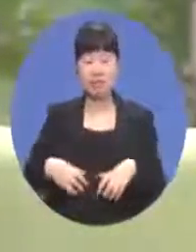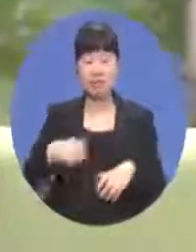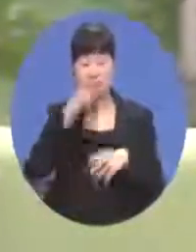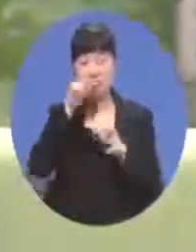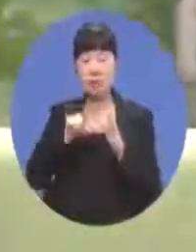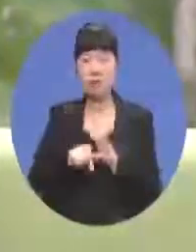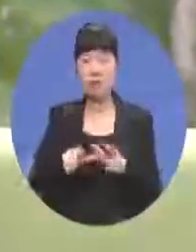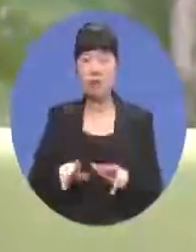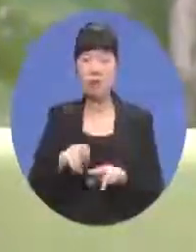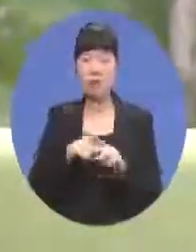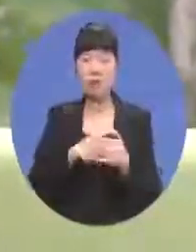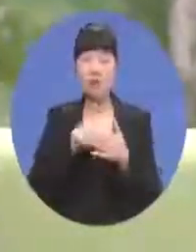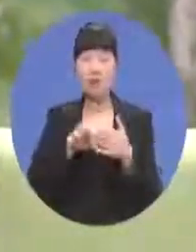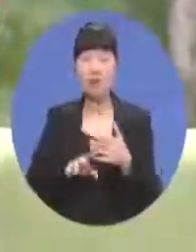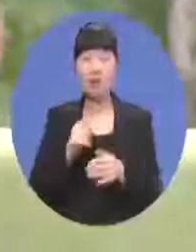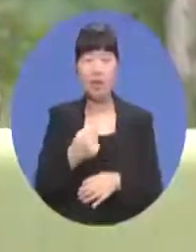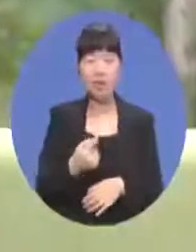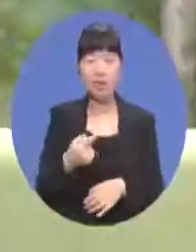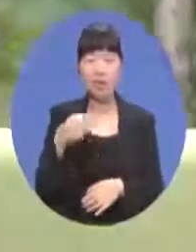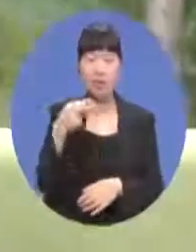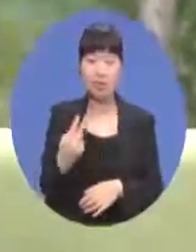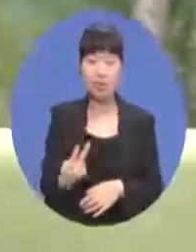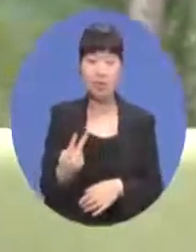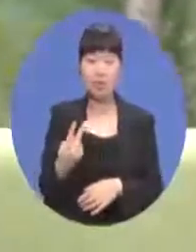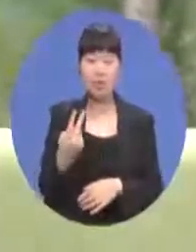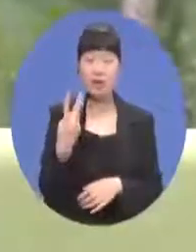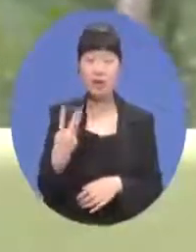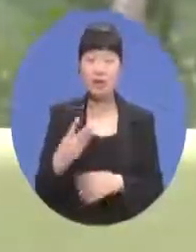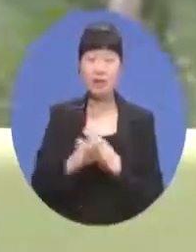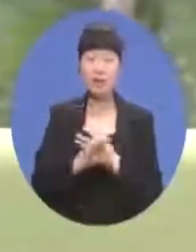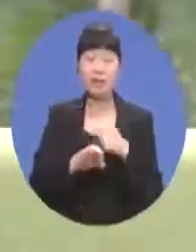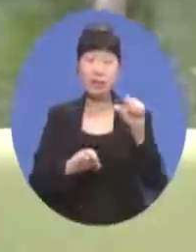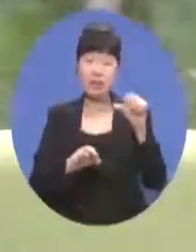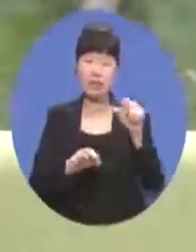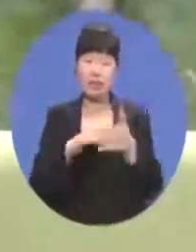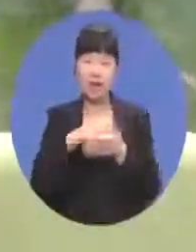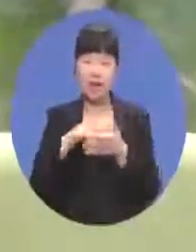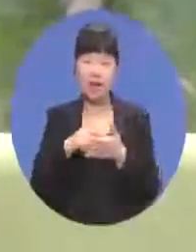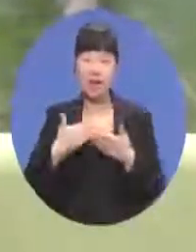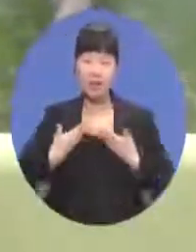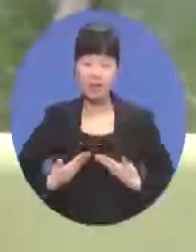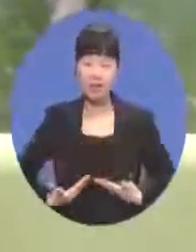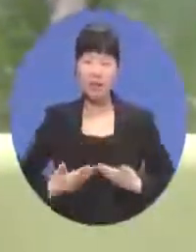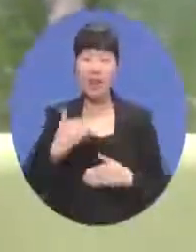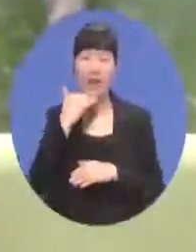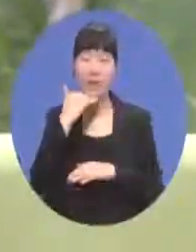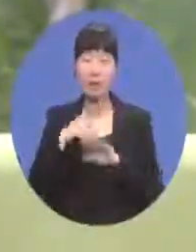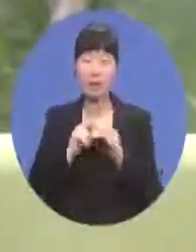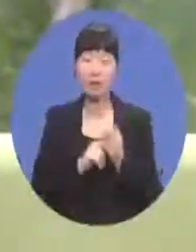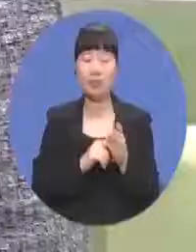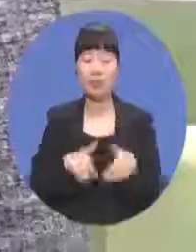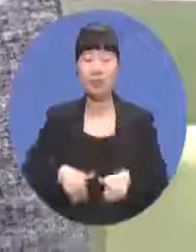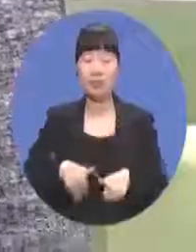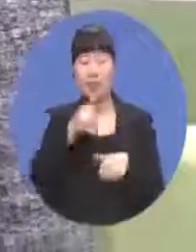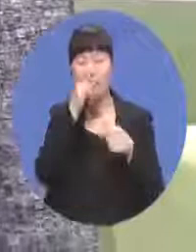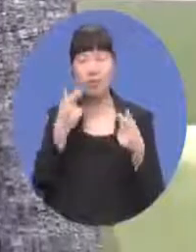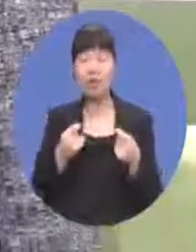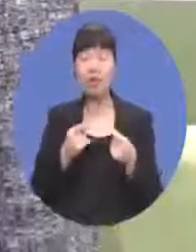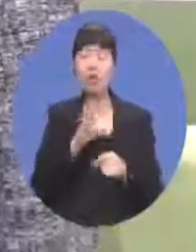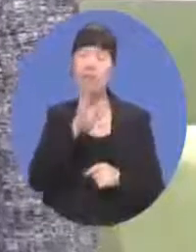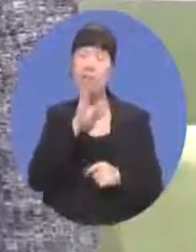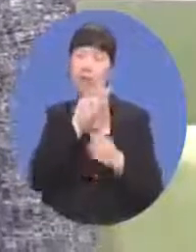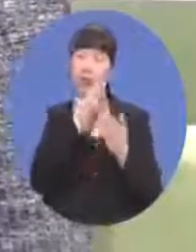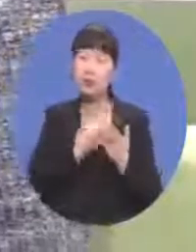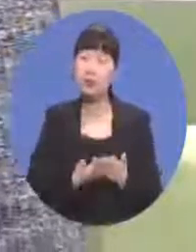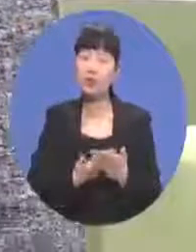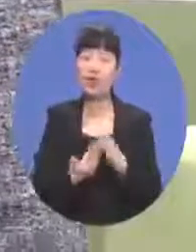때에도 마음속으로 하나 둘, 예. 셋 하면 다섯 가지 세면서 좀 차분하게 기다려주는 마음도 필요할 것 같고요. 그 부분이 정말 중요해요. 그러니까